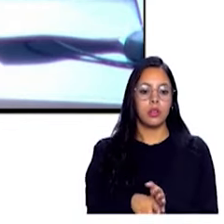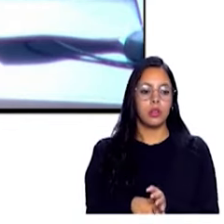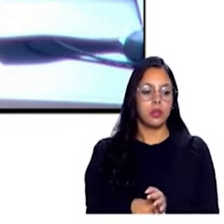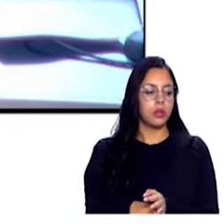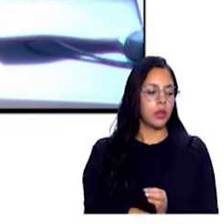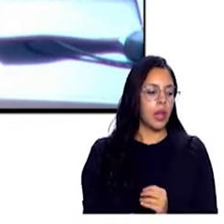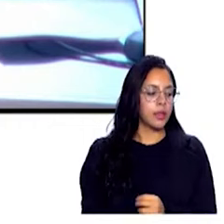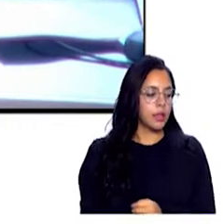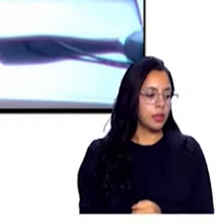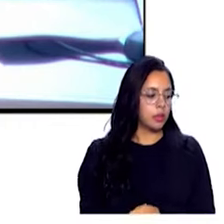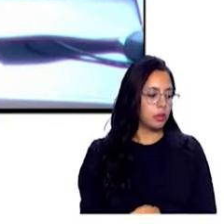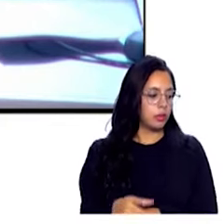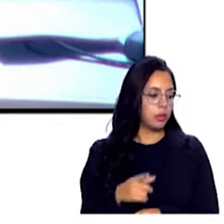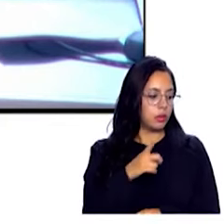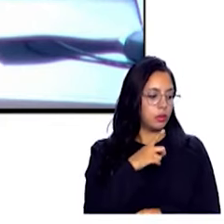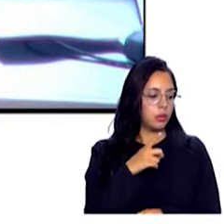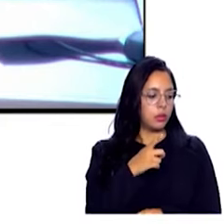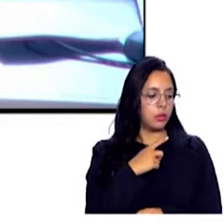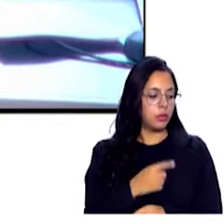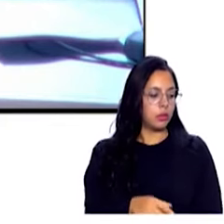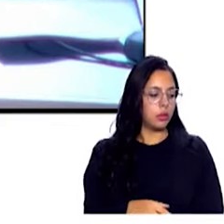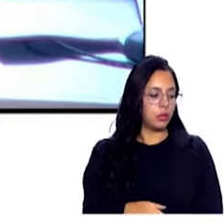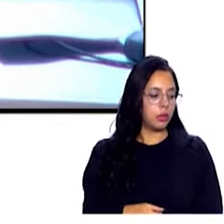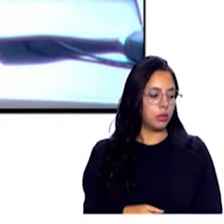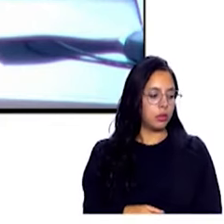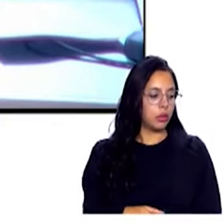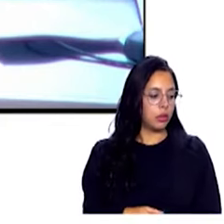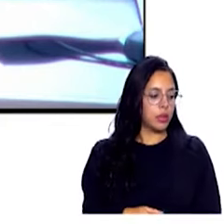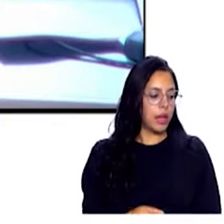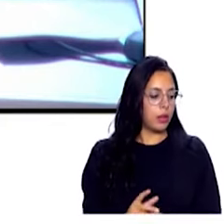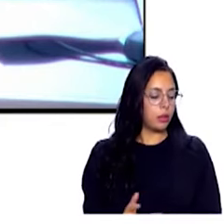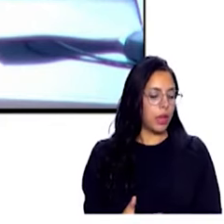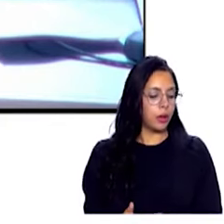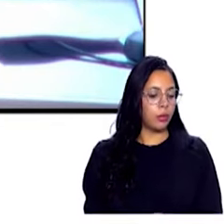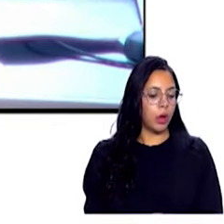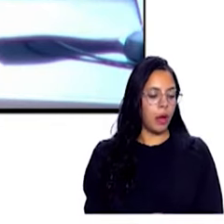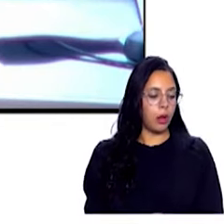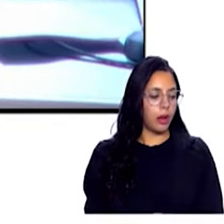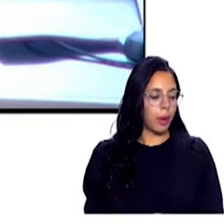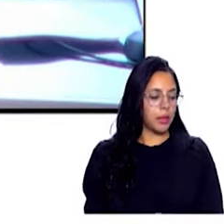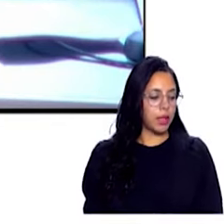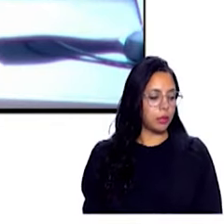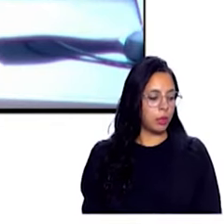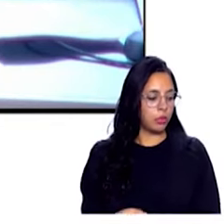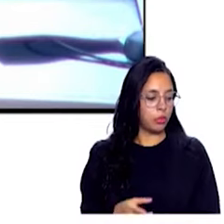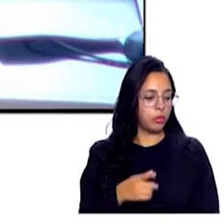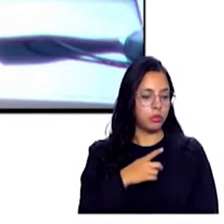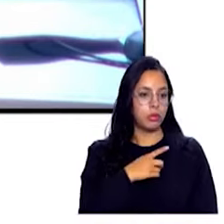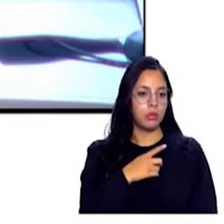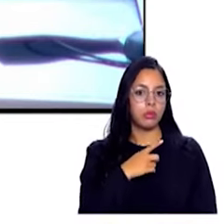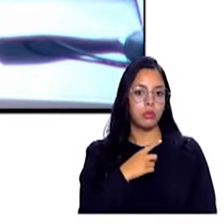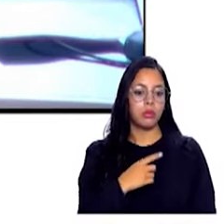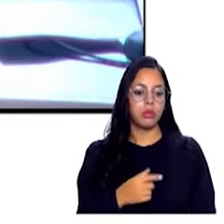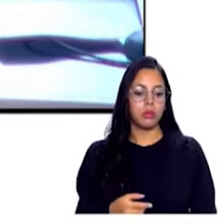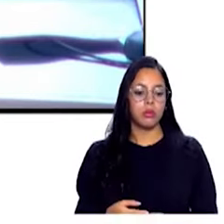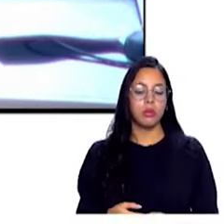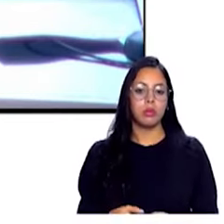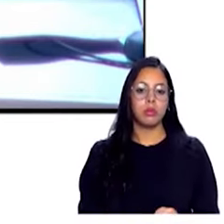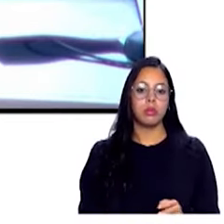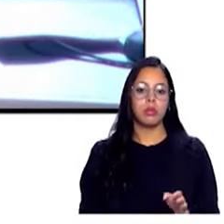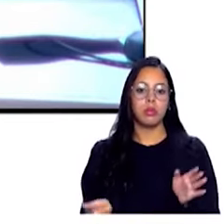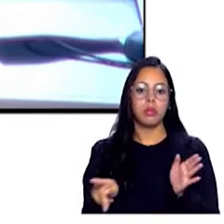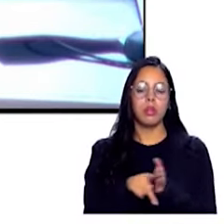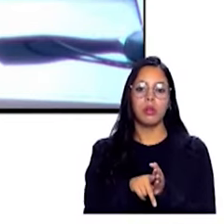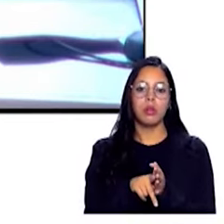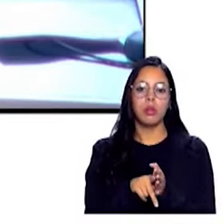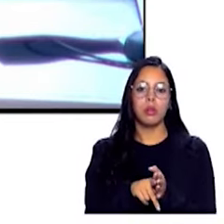cette proposition a fait l'objet de critique ET je tiens à le Dire extrêmement virulent de la part de la doctrine Il s'est Passé quelque